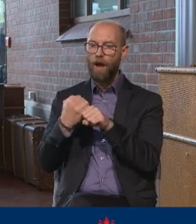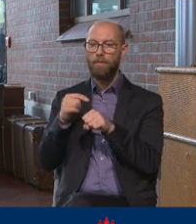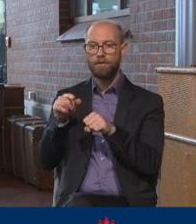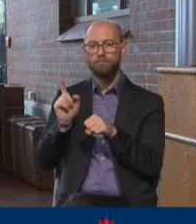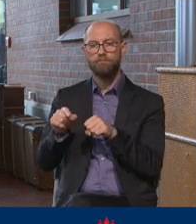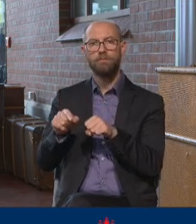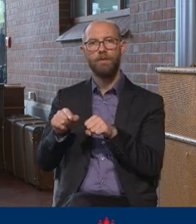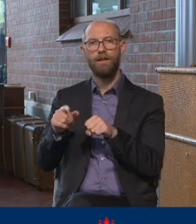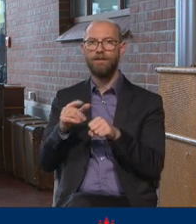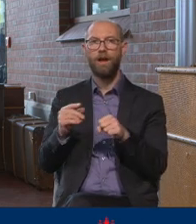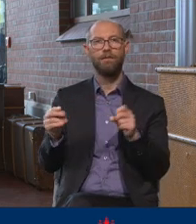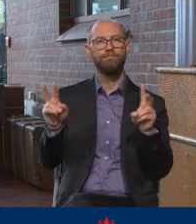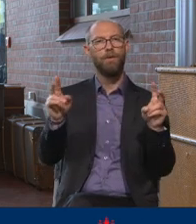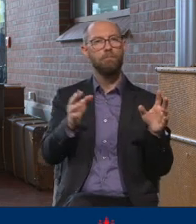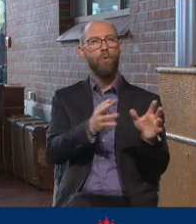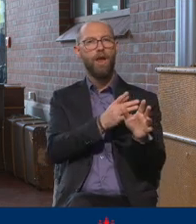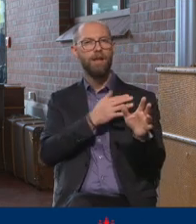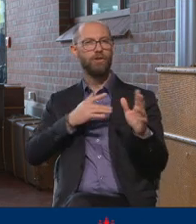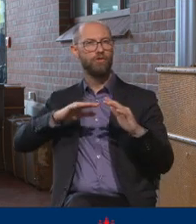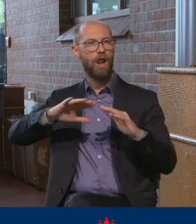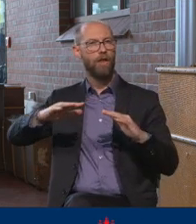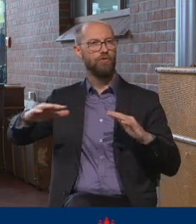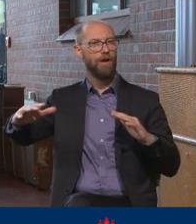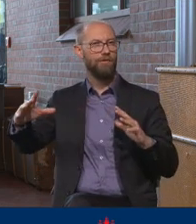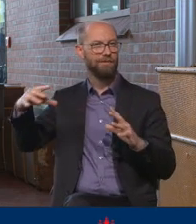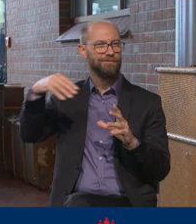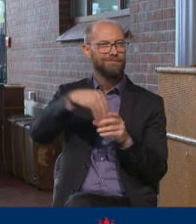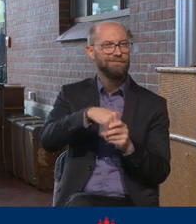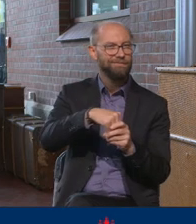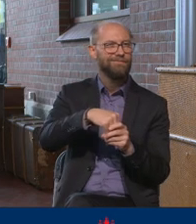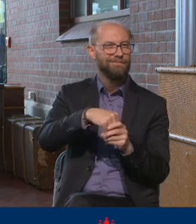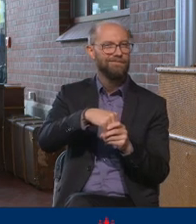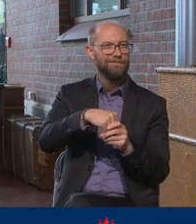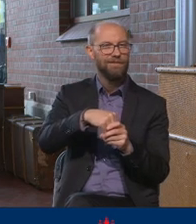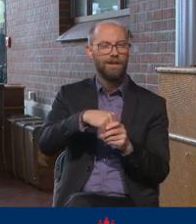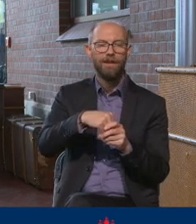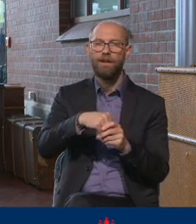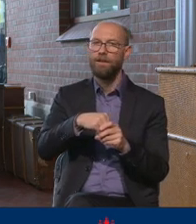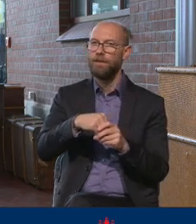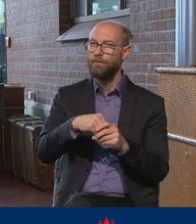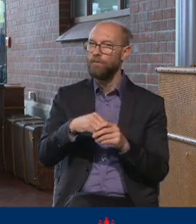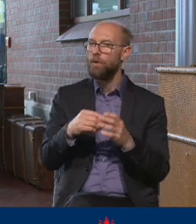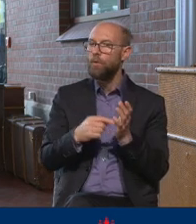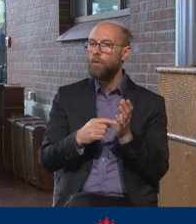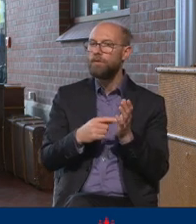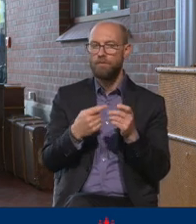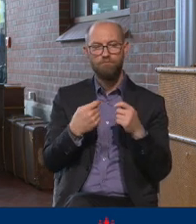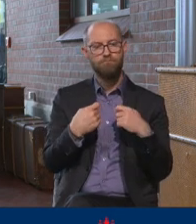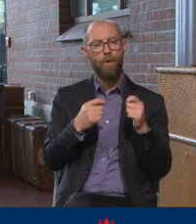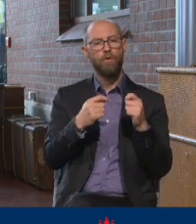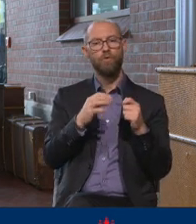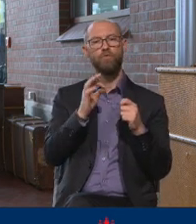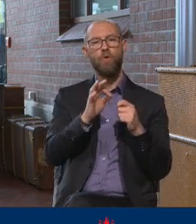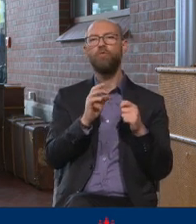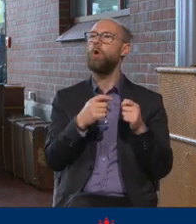poetischen landschaft ich will es nur noch mal deutlich machen denn das bauen ist manchmal kein selbstzweck wenn